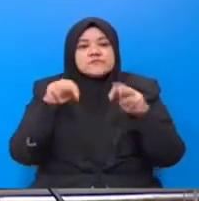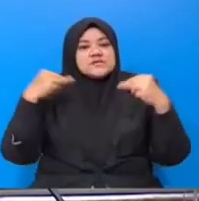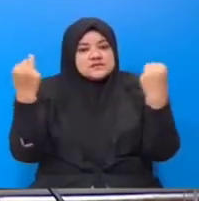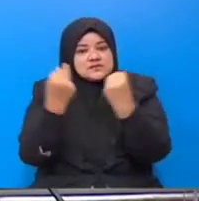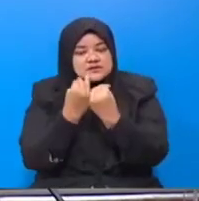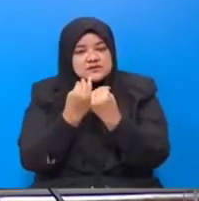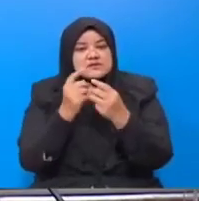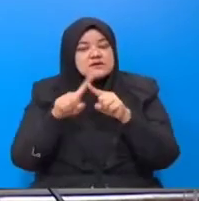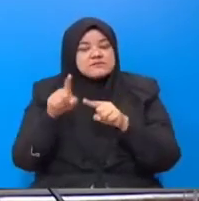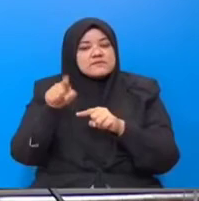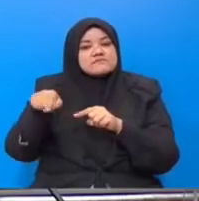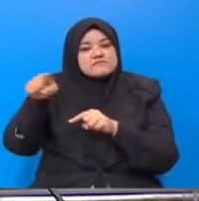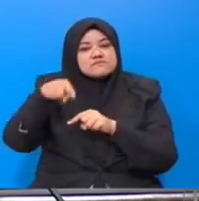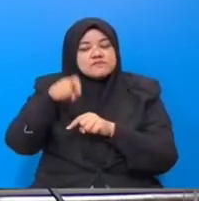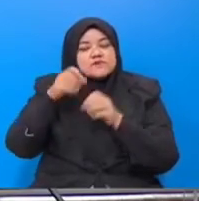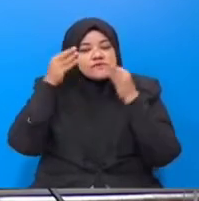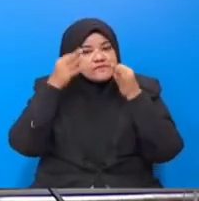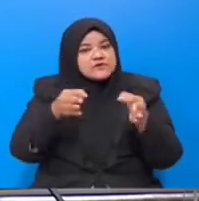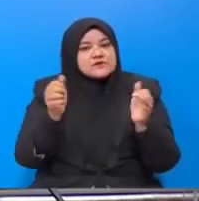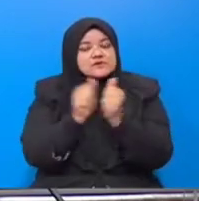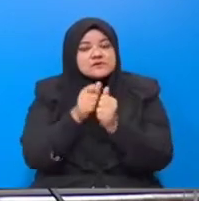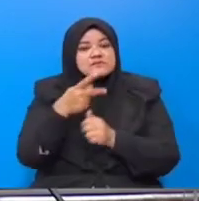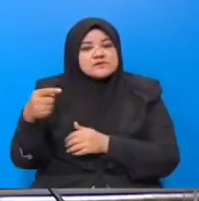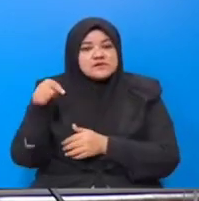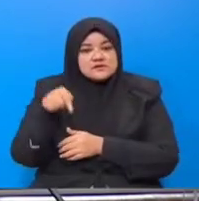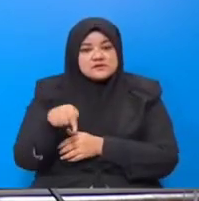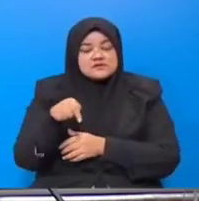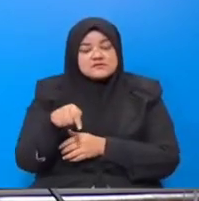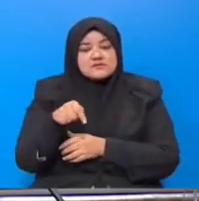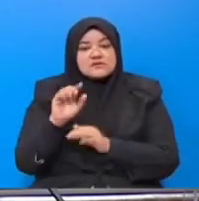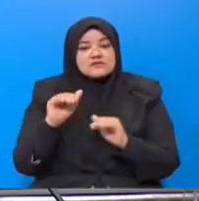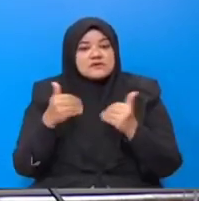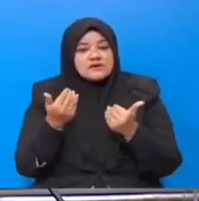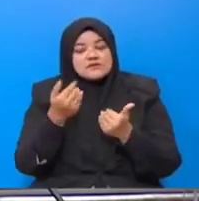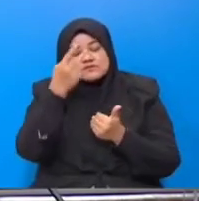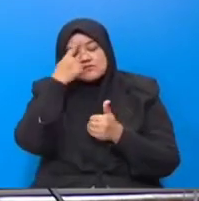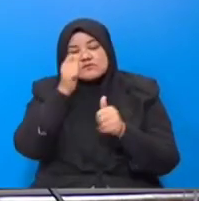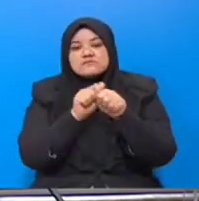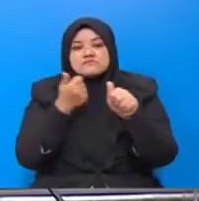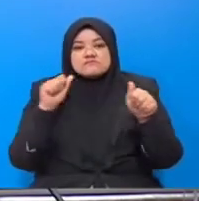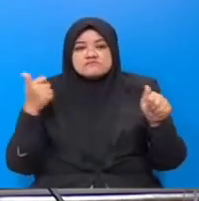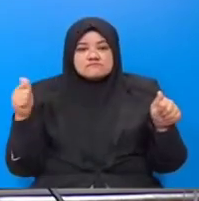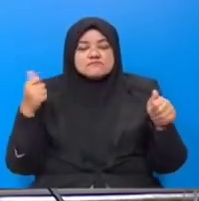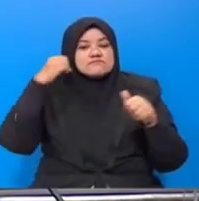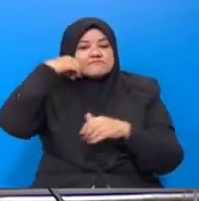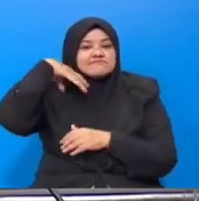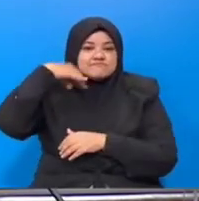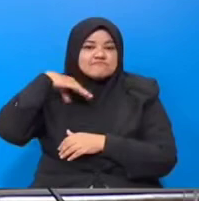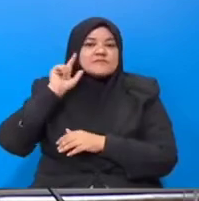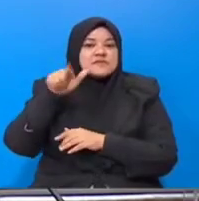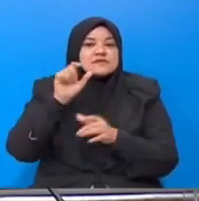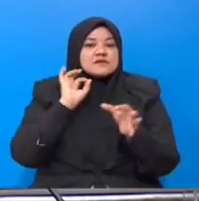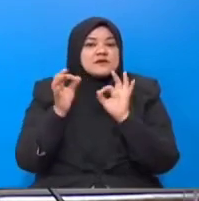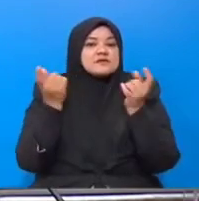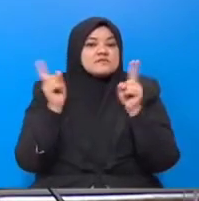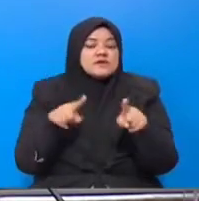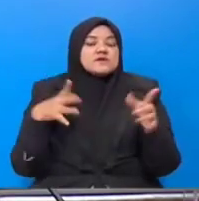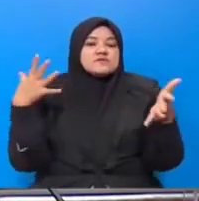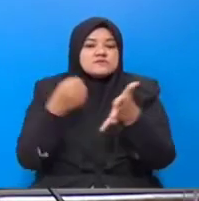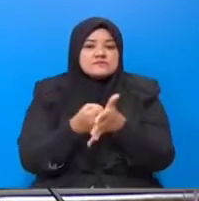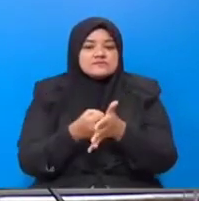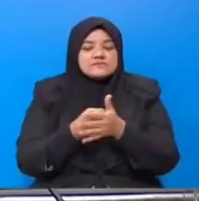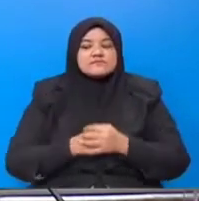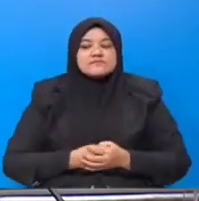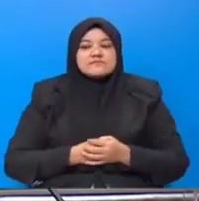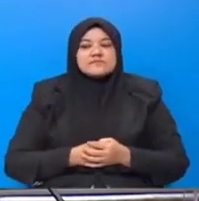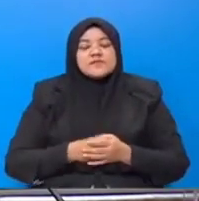ramai orang ramai perlu memberi perhatian kepada perkara ini bagi mengelakkan penyesalan di kemudian hari sekiranya ditimpa